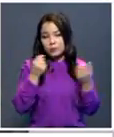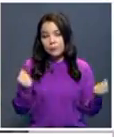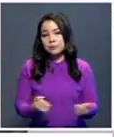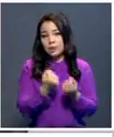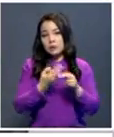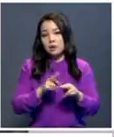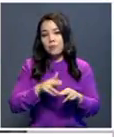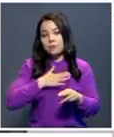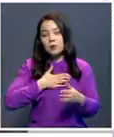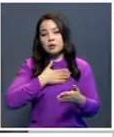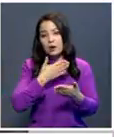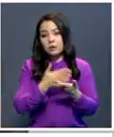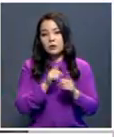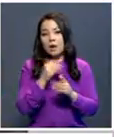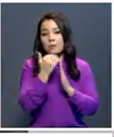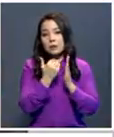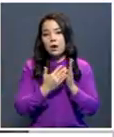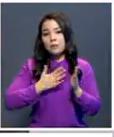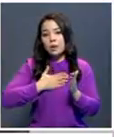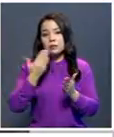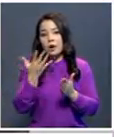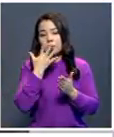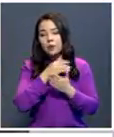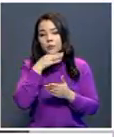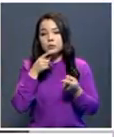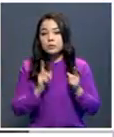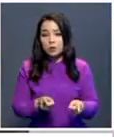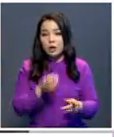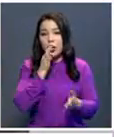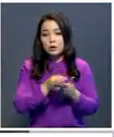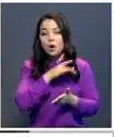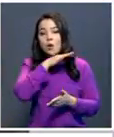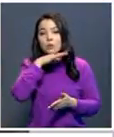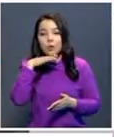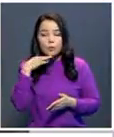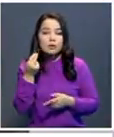өз біздің бағдарламамыз бар. Негізінен біз шынын айтуымыз керек. Көп